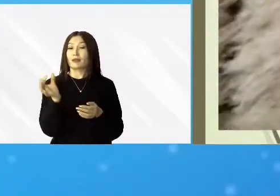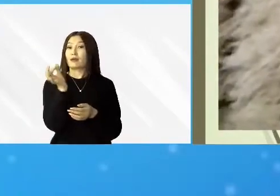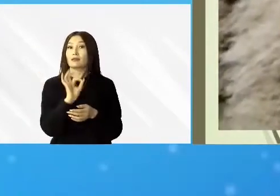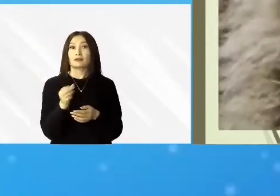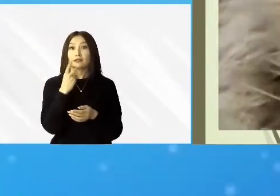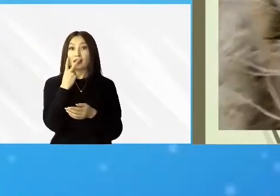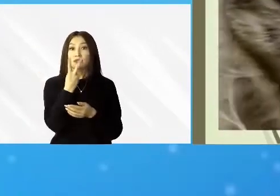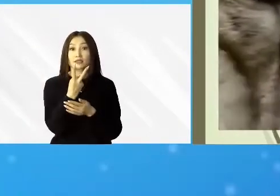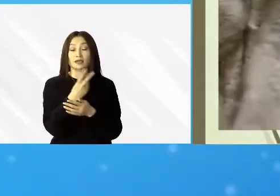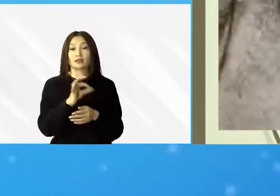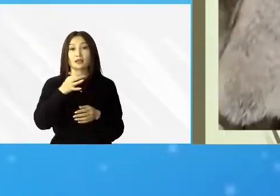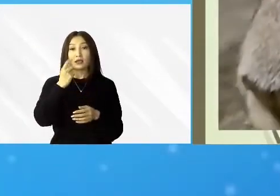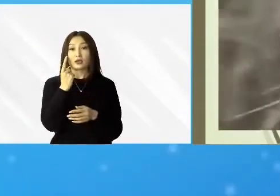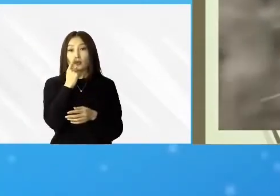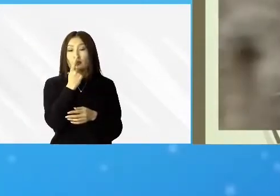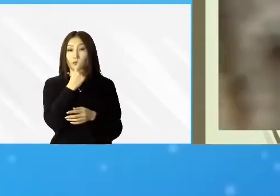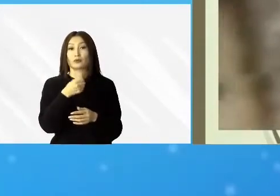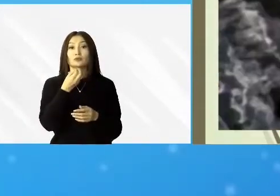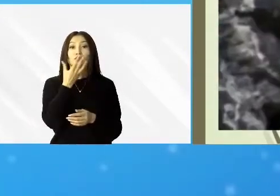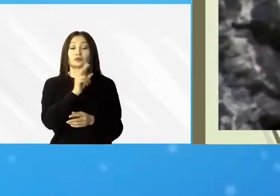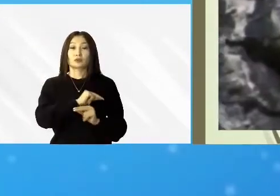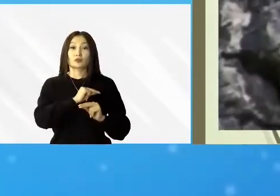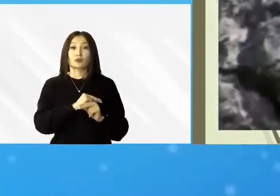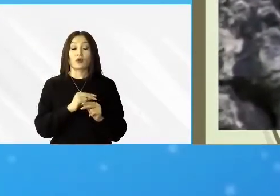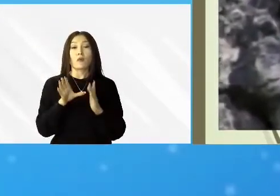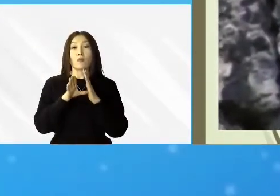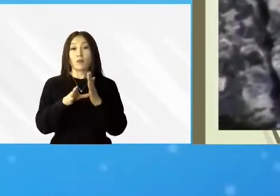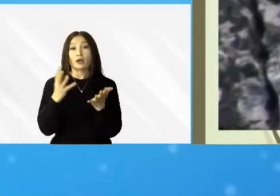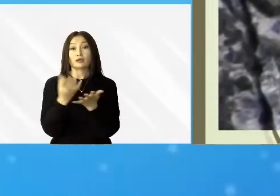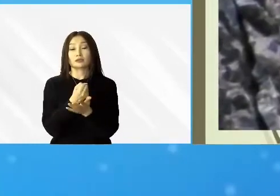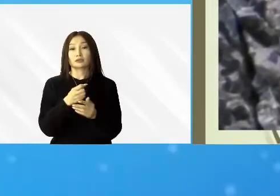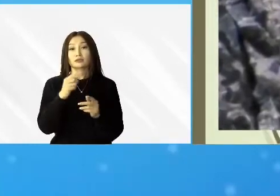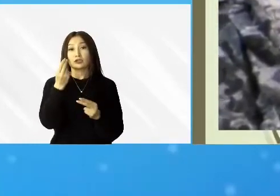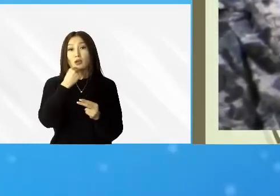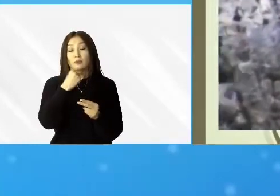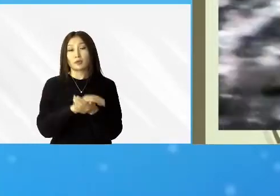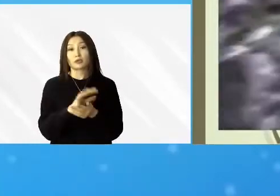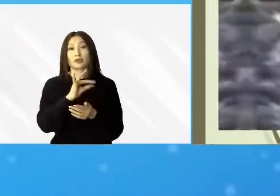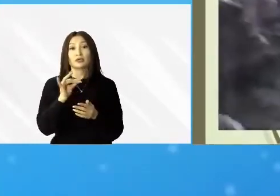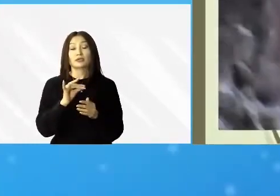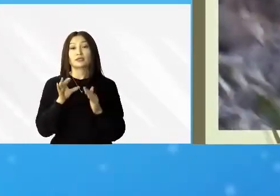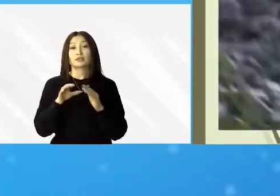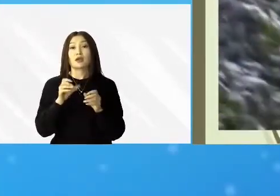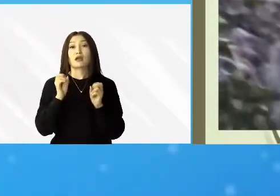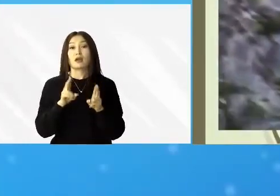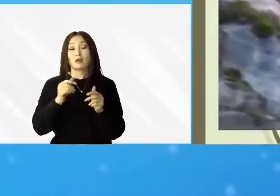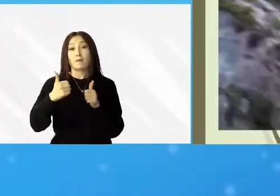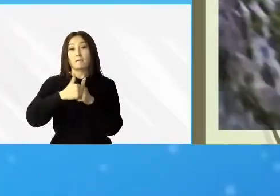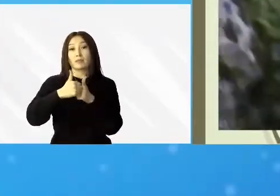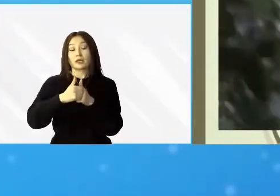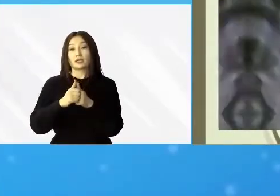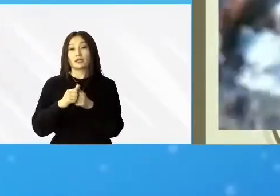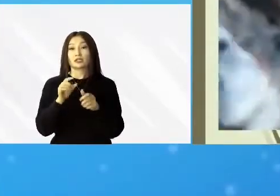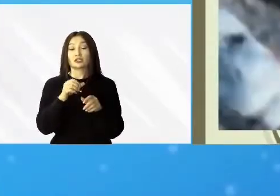Отличное зрение и острый нюх помогают обнаружить цель. Сливаясь с окружающей обстановкой, снежный барс как можно ближе